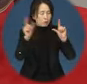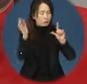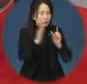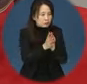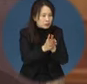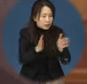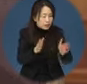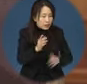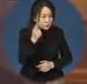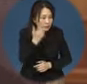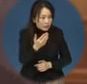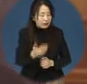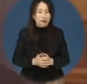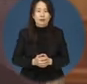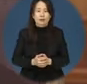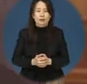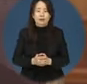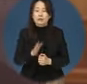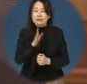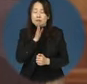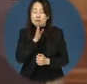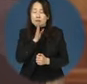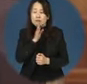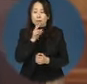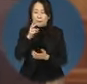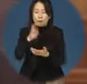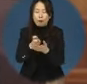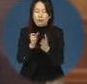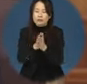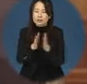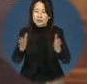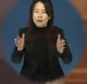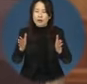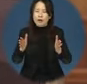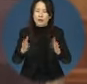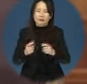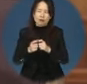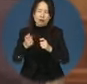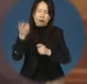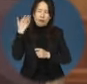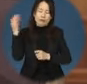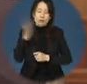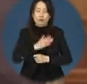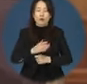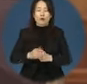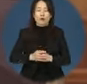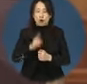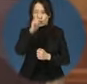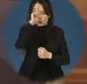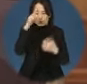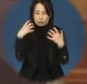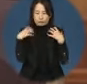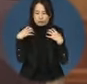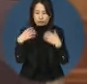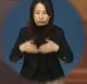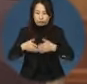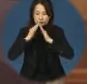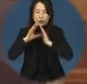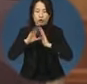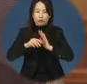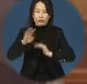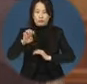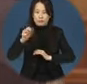실제 제도 도입은 그게 어려 됐었는데요 그러니까 48년 정부 수립 할 때 어흑 때 이미